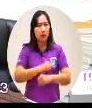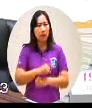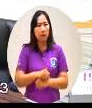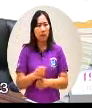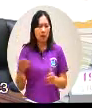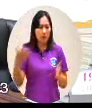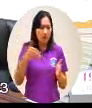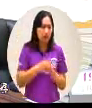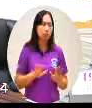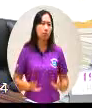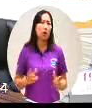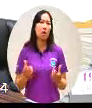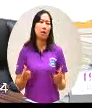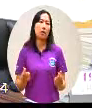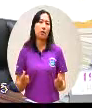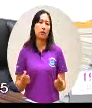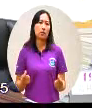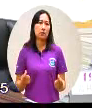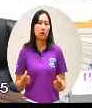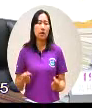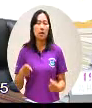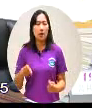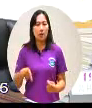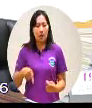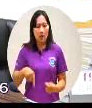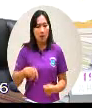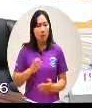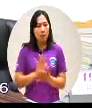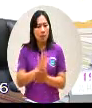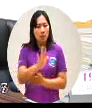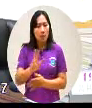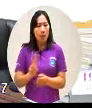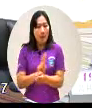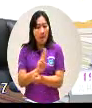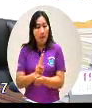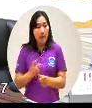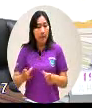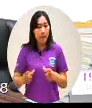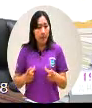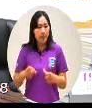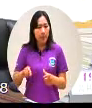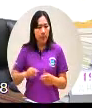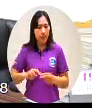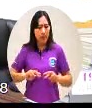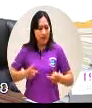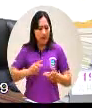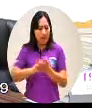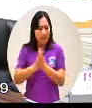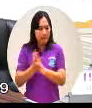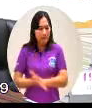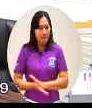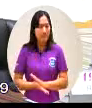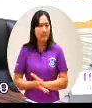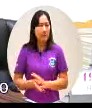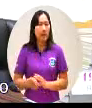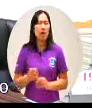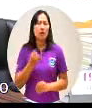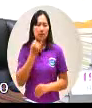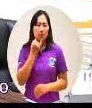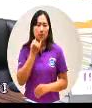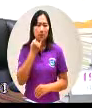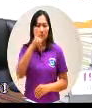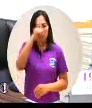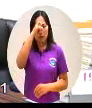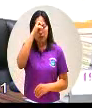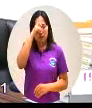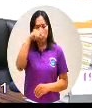咱对空间环保甲约束好，我想未来人们还阁有一个正大的改变的空间哦。但是外围这个工业区，这拢无合时